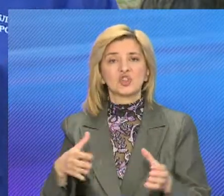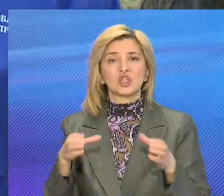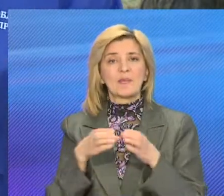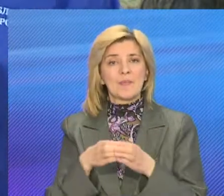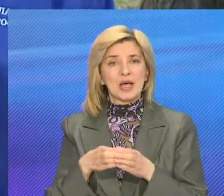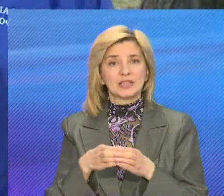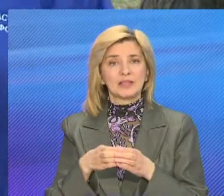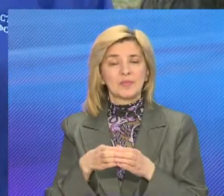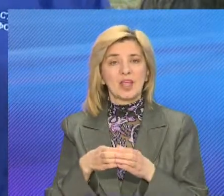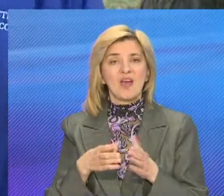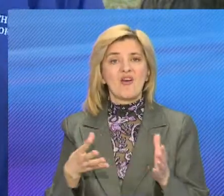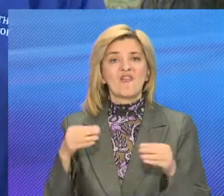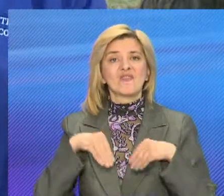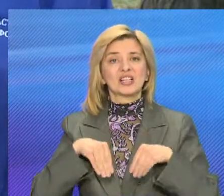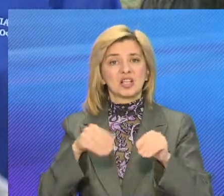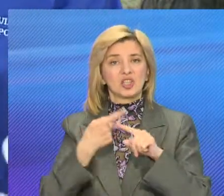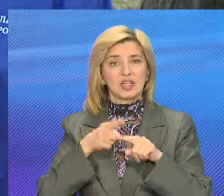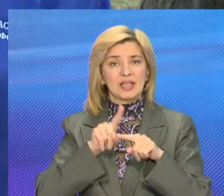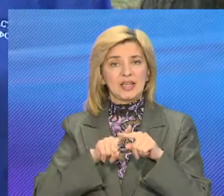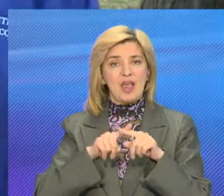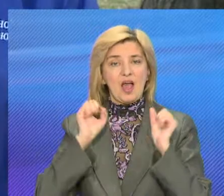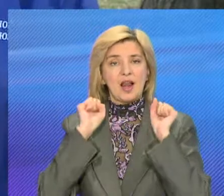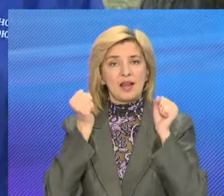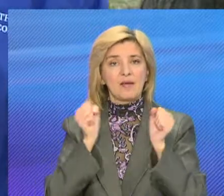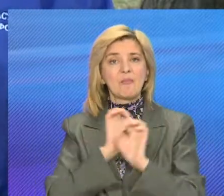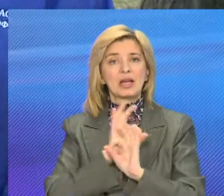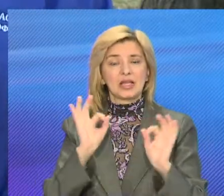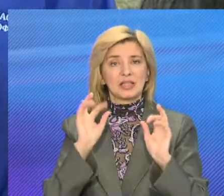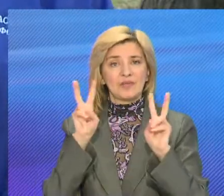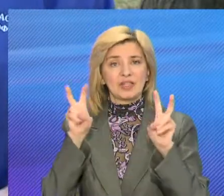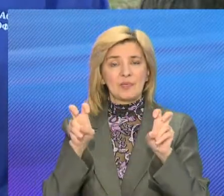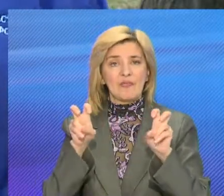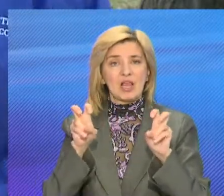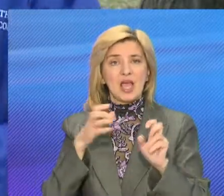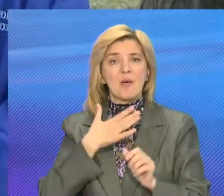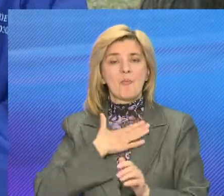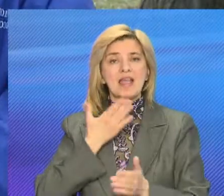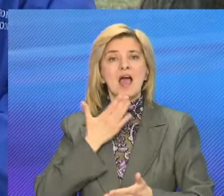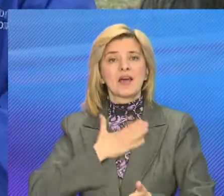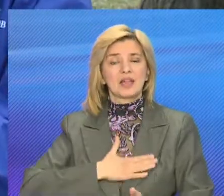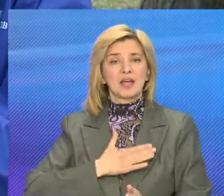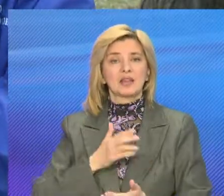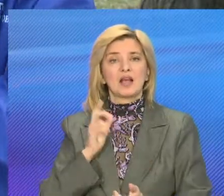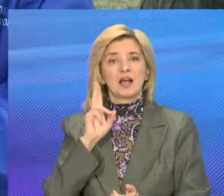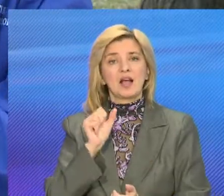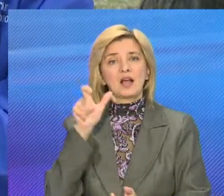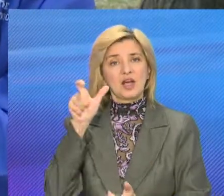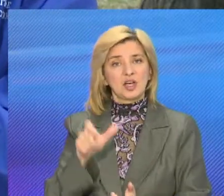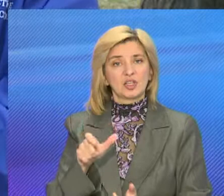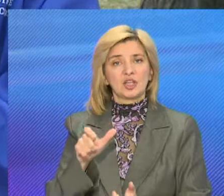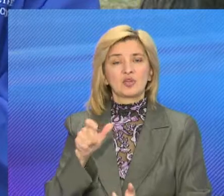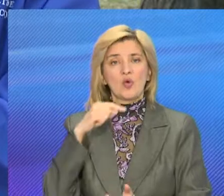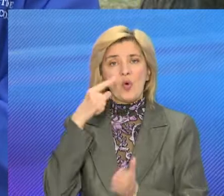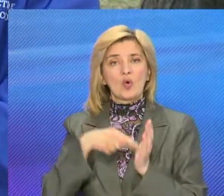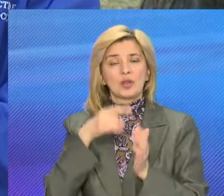в заложении вот этой аллеи, этого прекрасного символа. И знаете, мне отрадно, как гражданину просто города Гродно, что